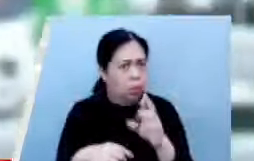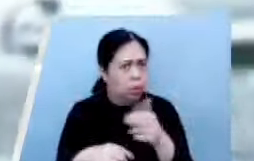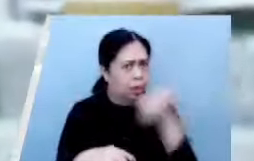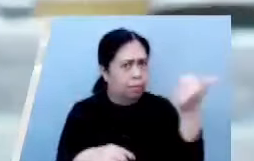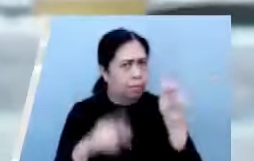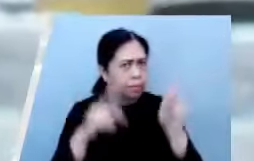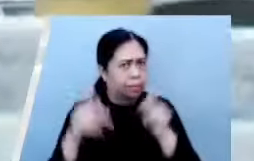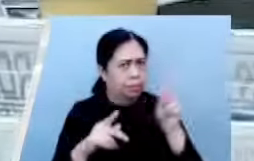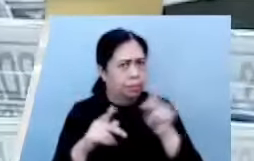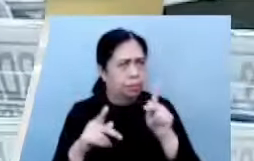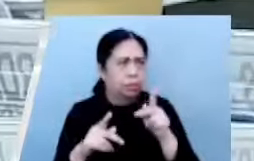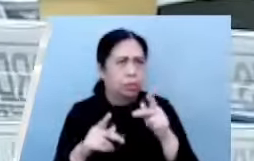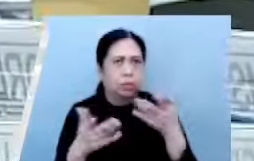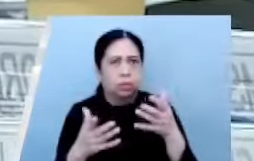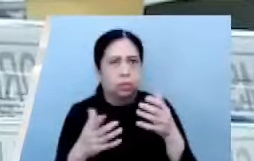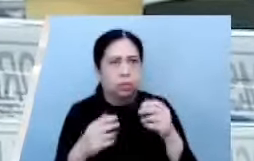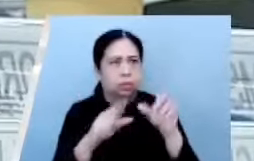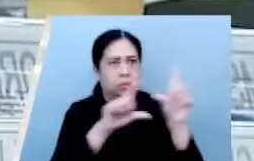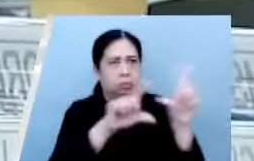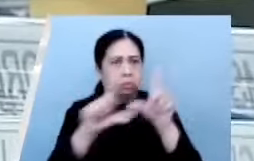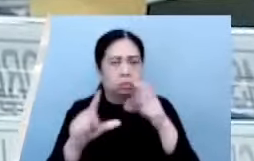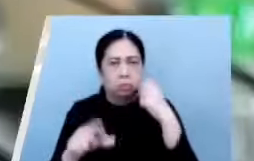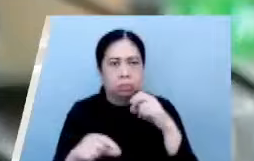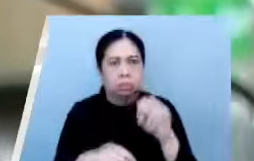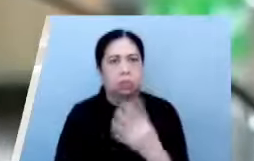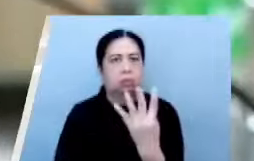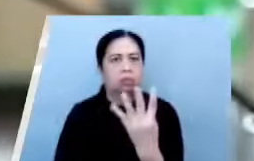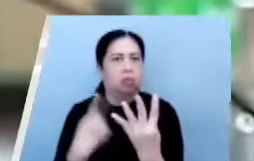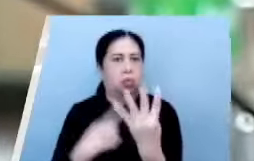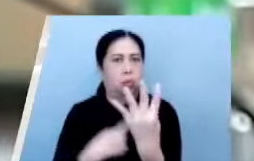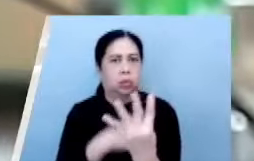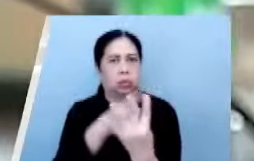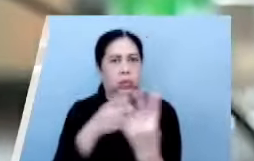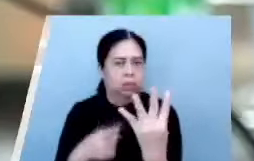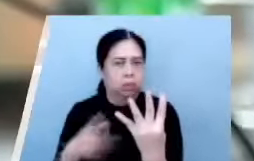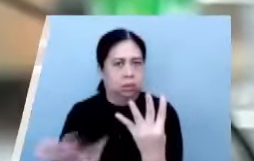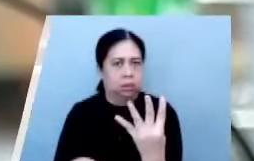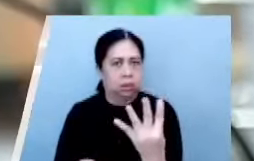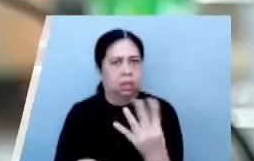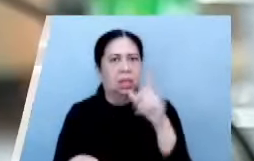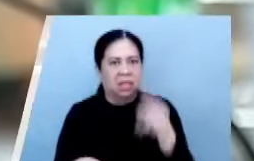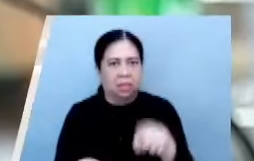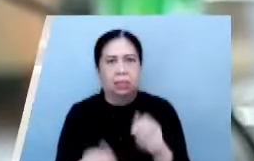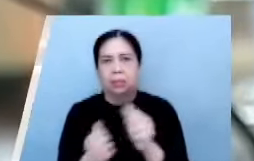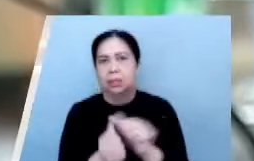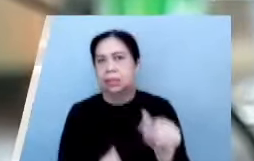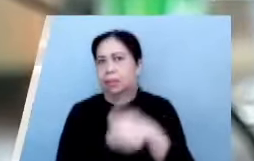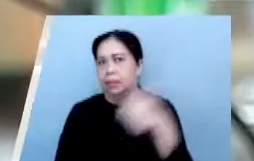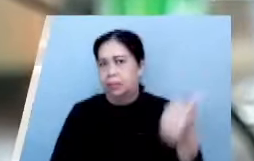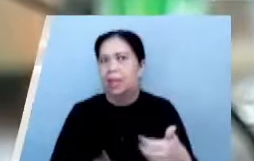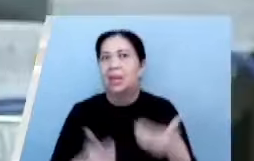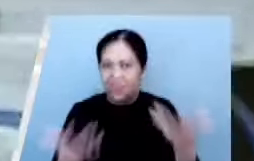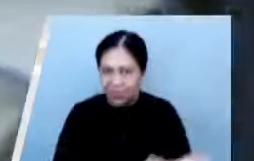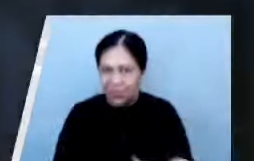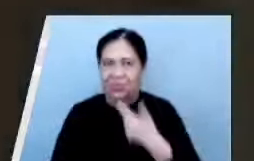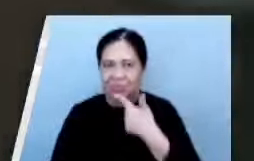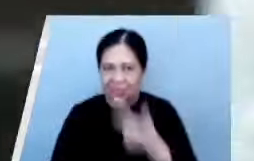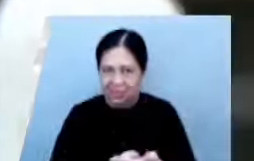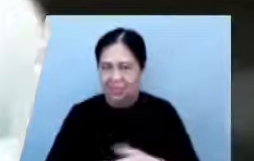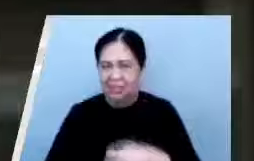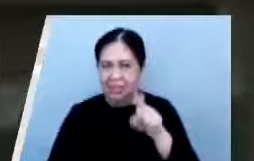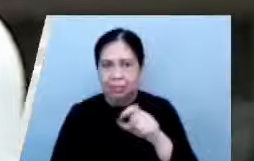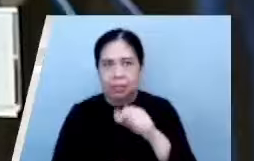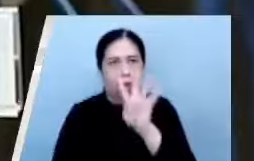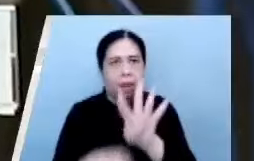mga suspects? Bale, apat lang po, sir. Dapat, sir, may mga kasamang iba. Yun ang sinasabi ko. At hindi natin